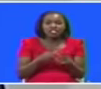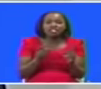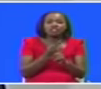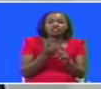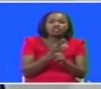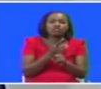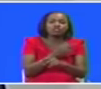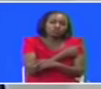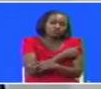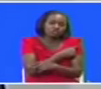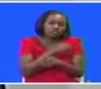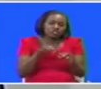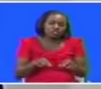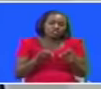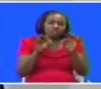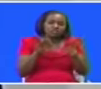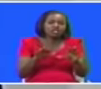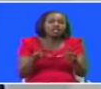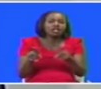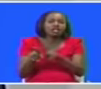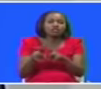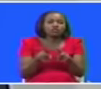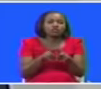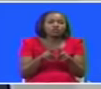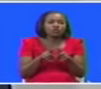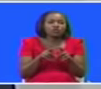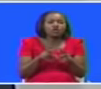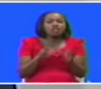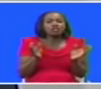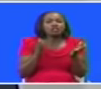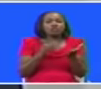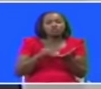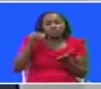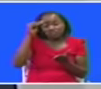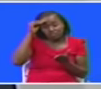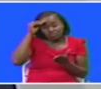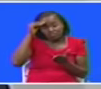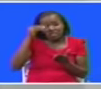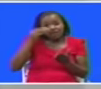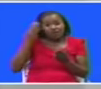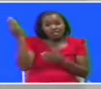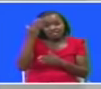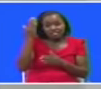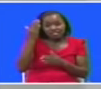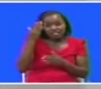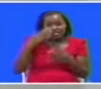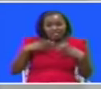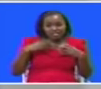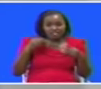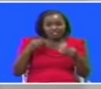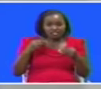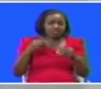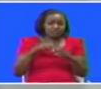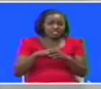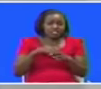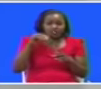mbalimbali kule katika nchi ya Australia, na vile vile ameendeleza kisomo chake hadi sasa anafunza somo la afya katika taasisi kuu kule mjini